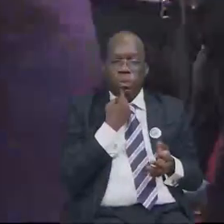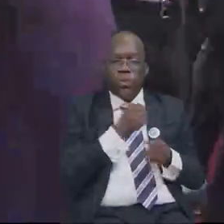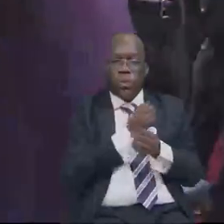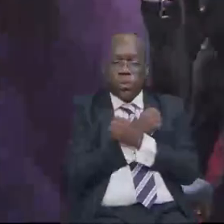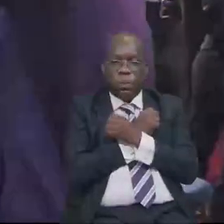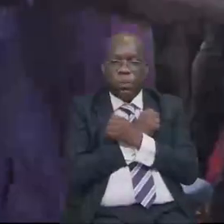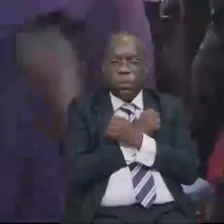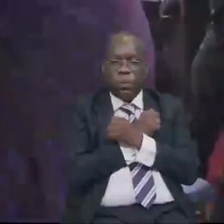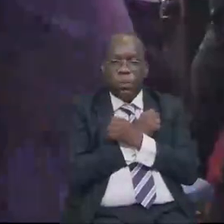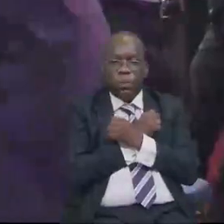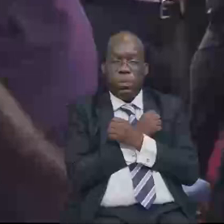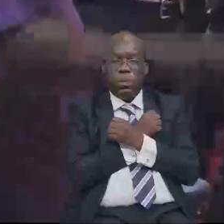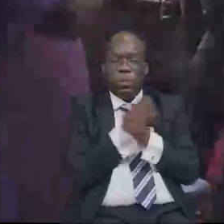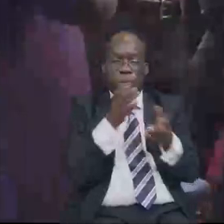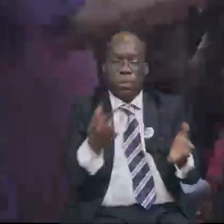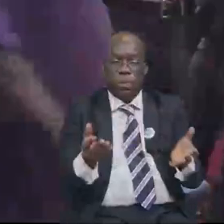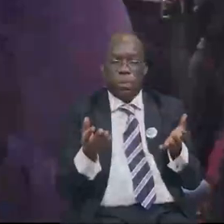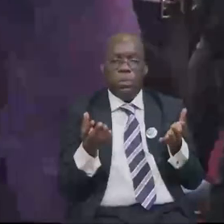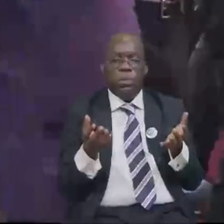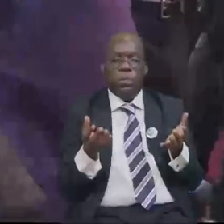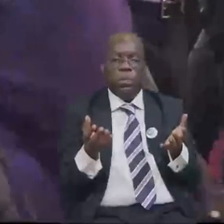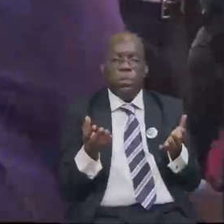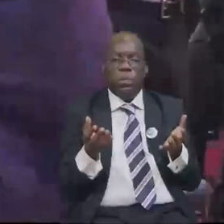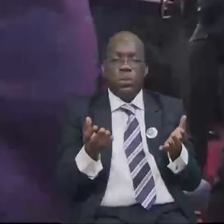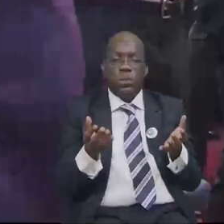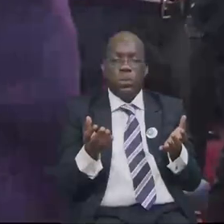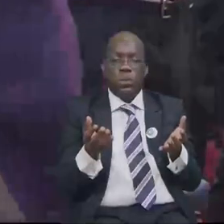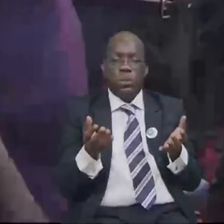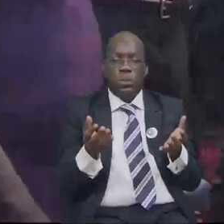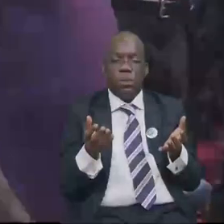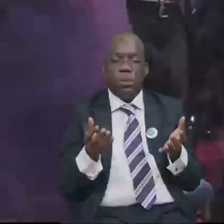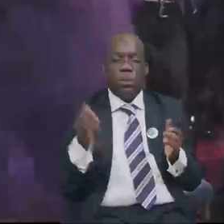l'enthousiasme, la motivation.